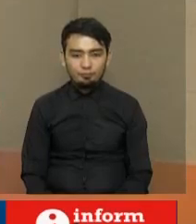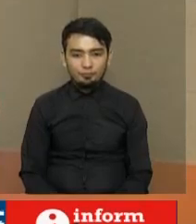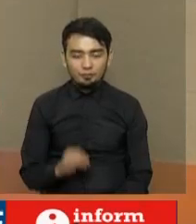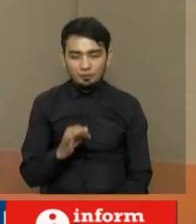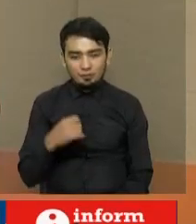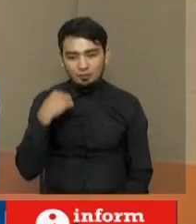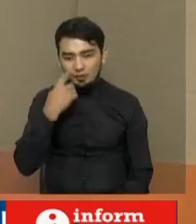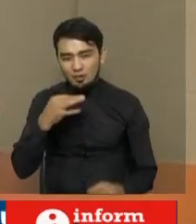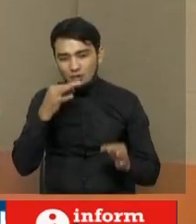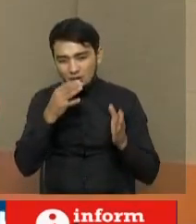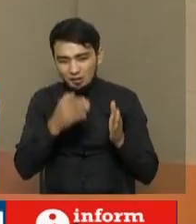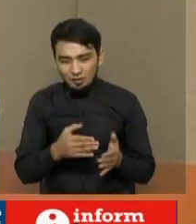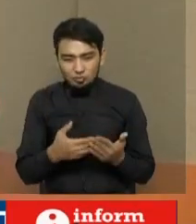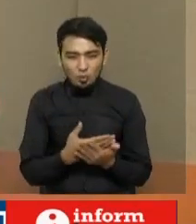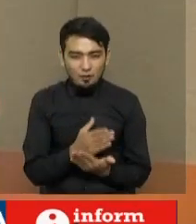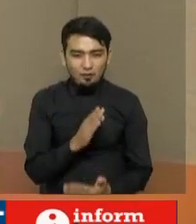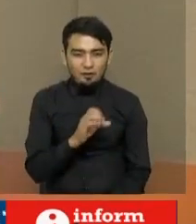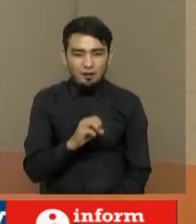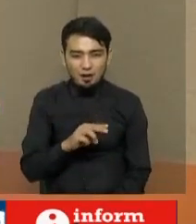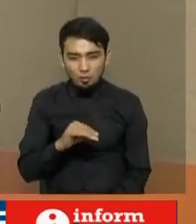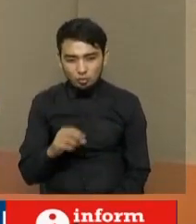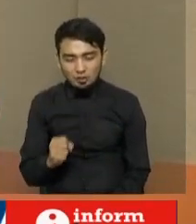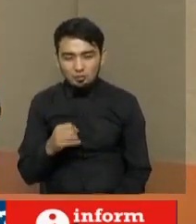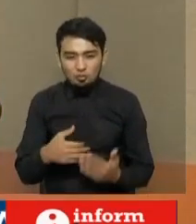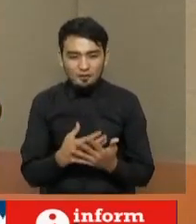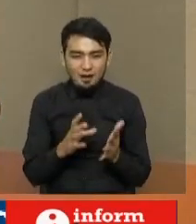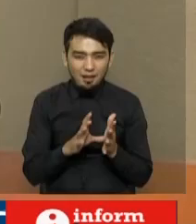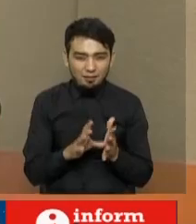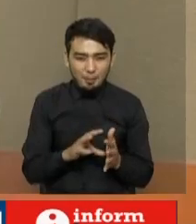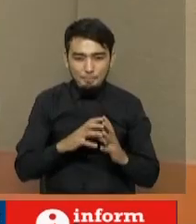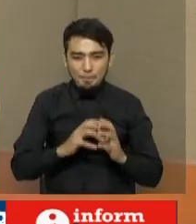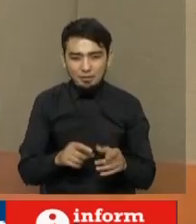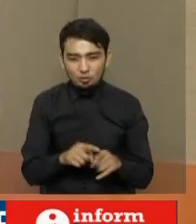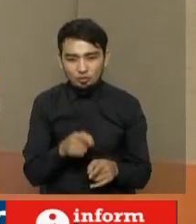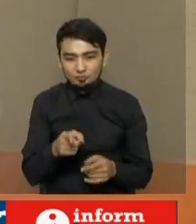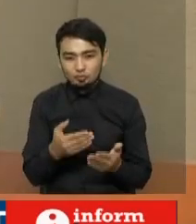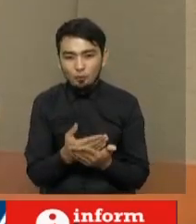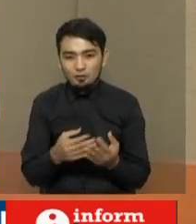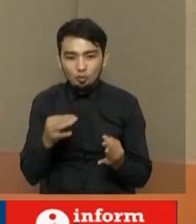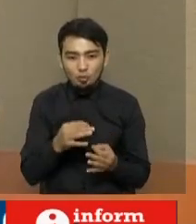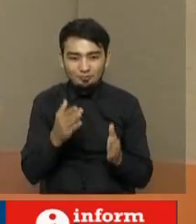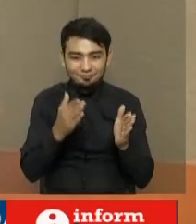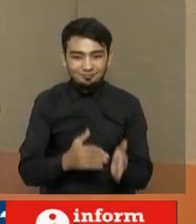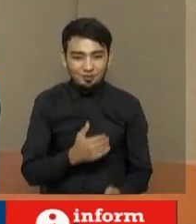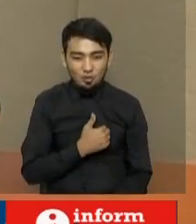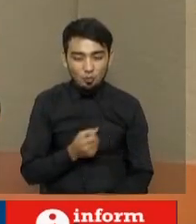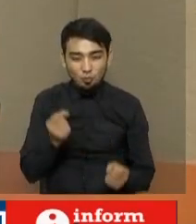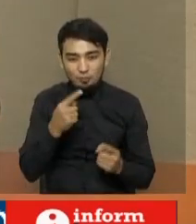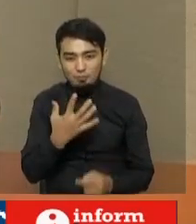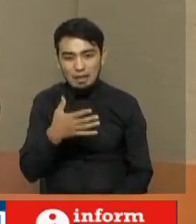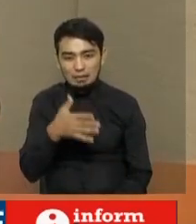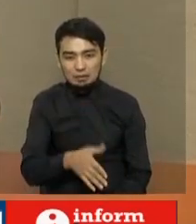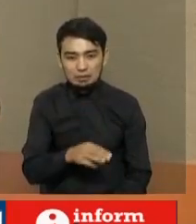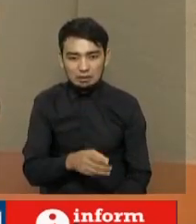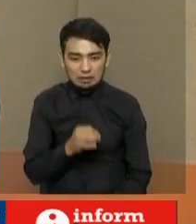Персональные данные – новая валюта цифрового мира. Ваша личная информация может стоить всего 5000 тенге, но плата за невнимательность куда